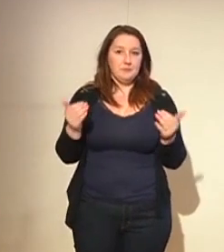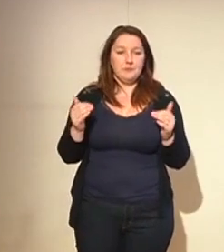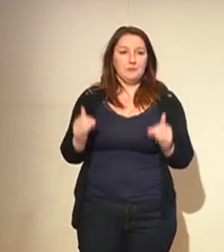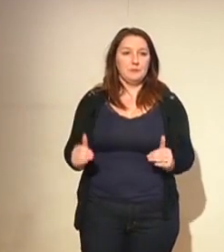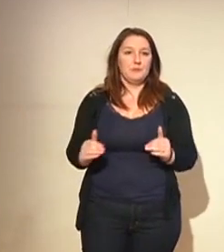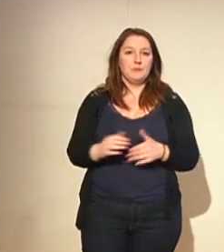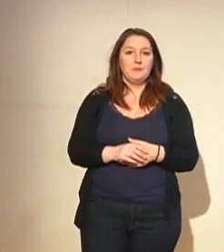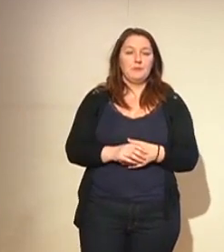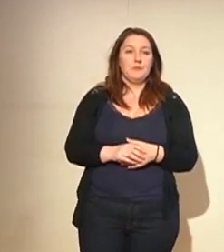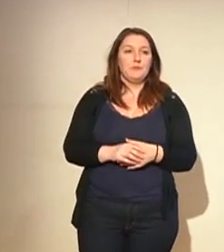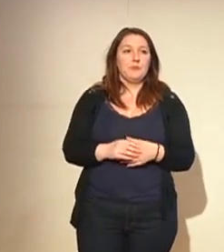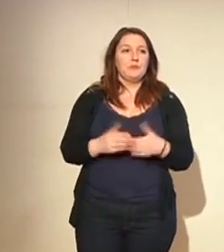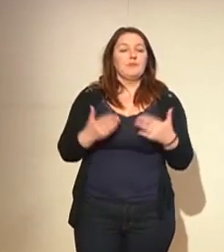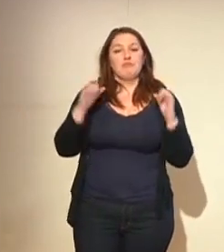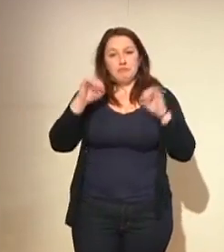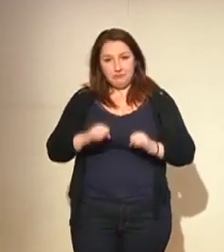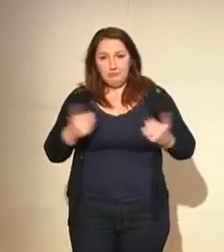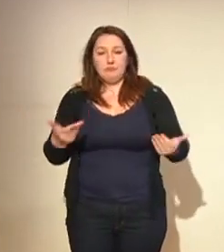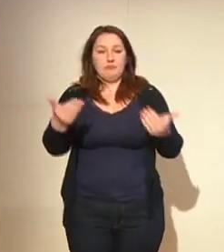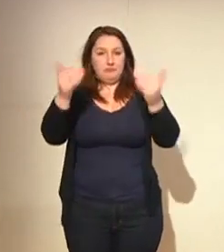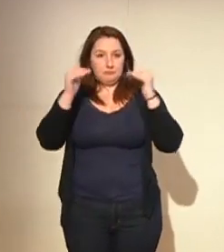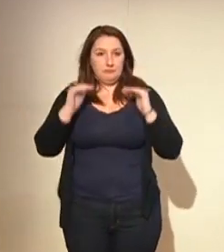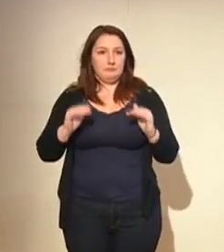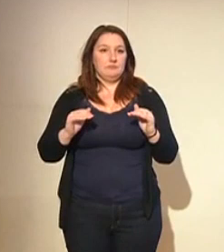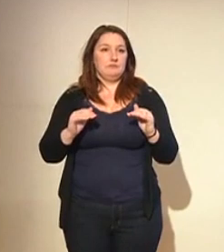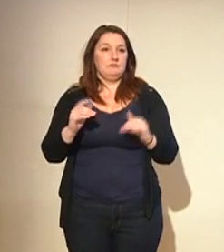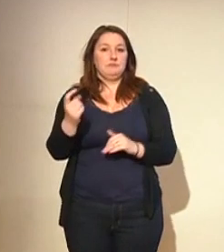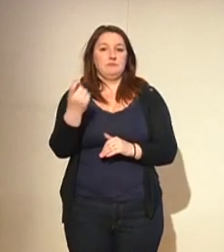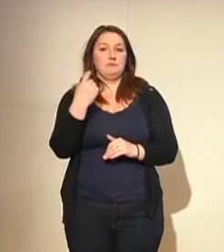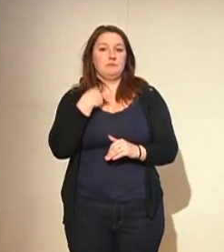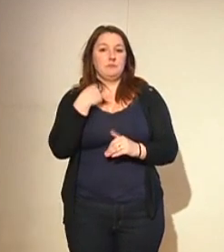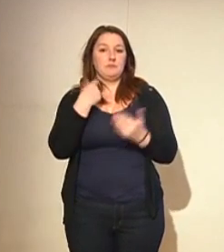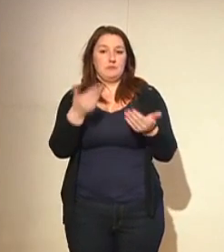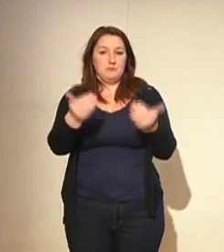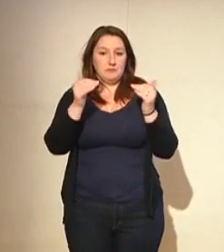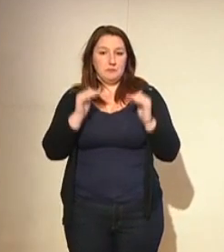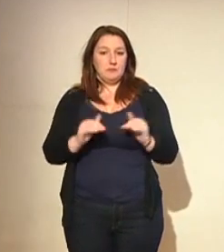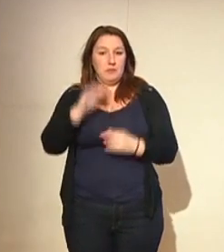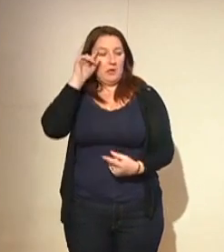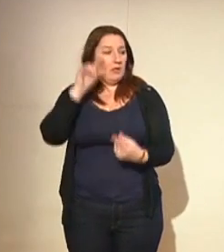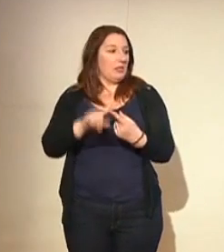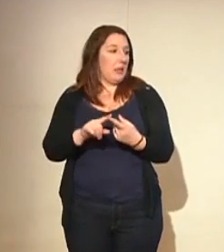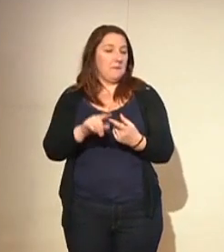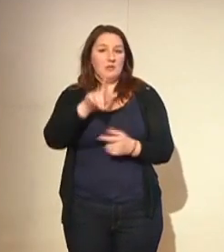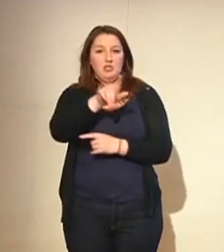bien et nous pouvons passer à la délibération suivante qui concerne